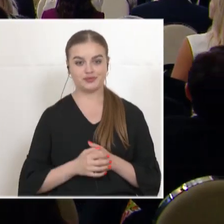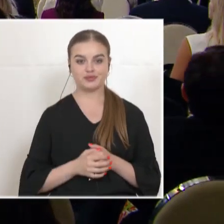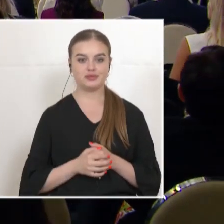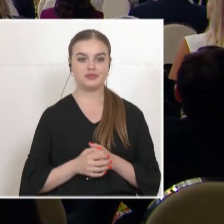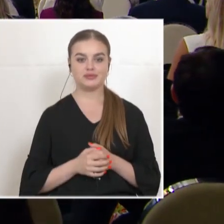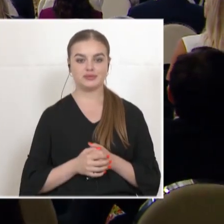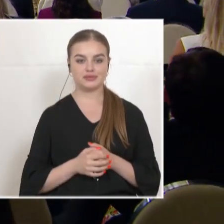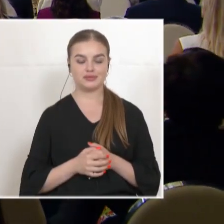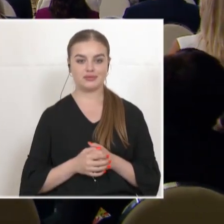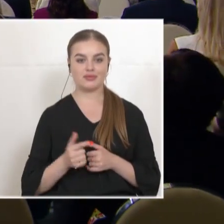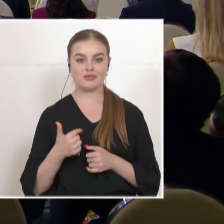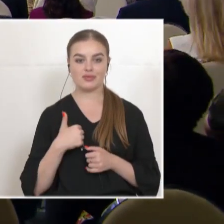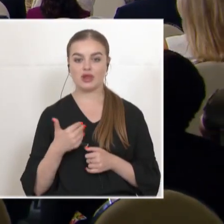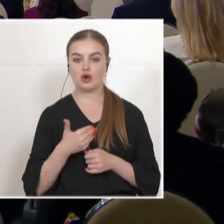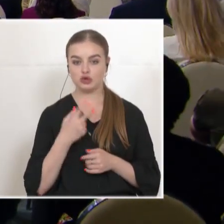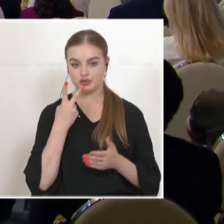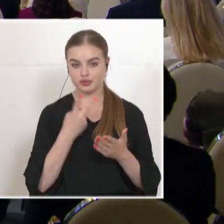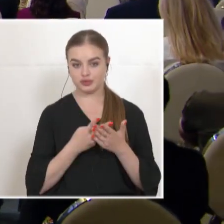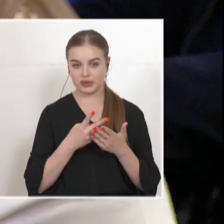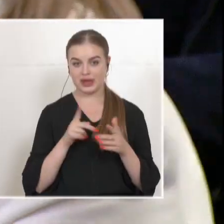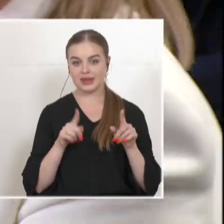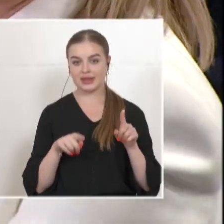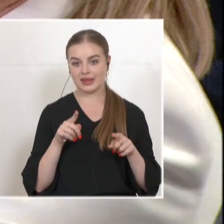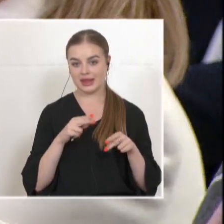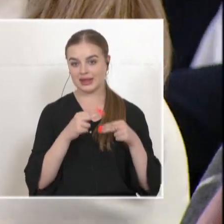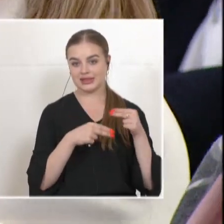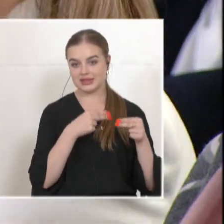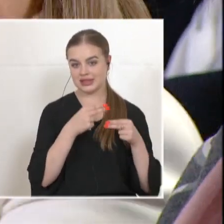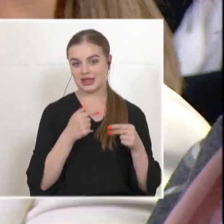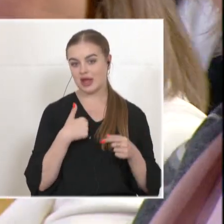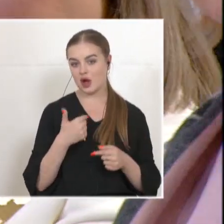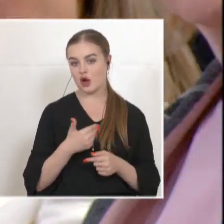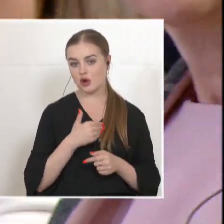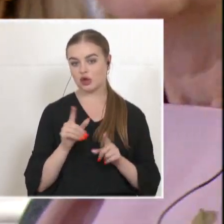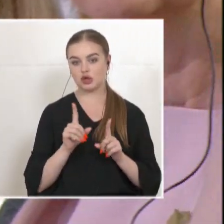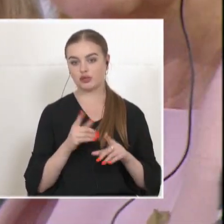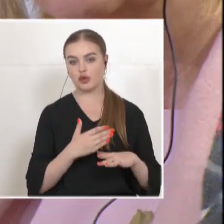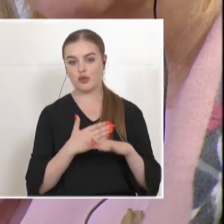15. Отже, я хочу показати деякі слайди, і я хотіла би, щоб ви допомогла мені